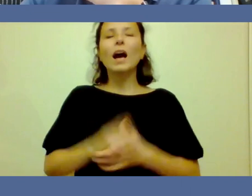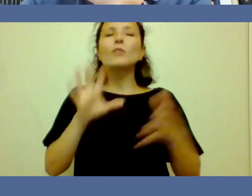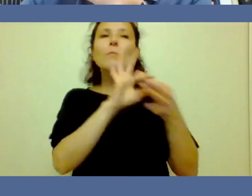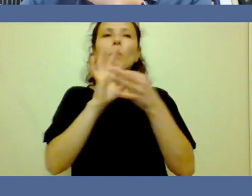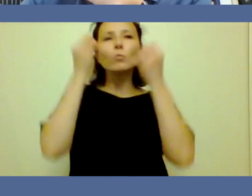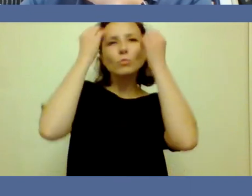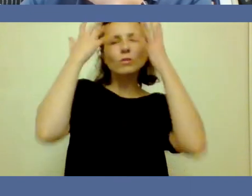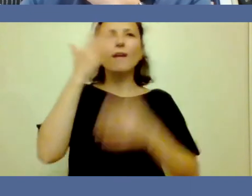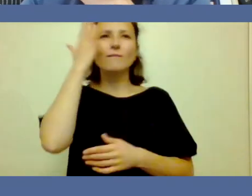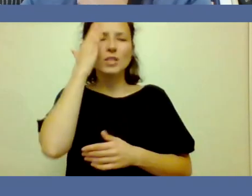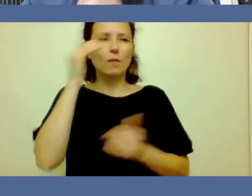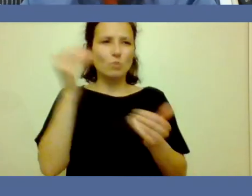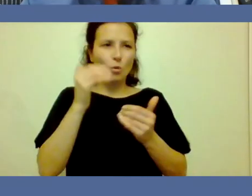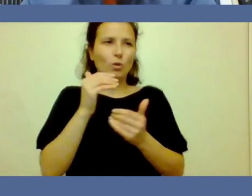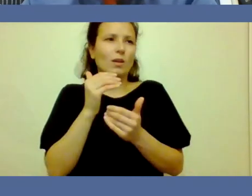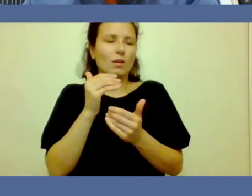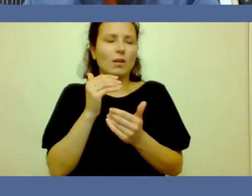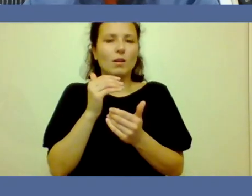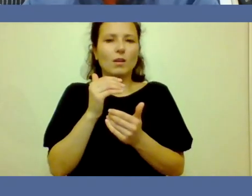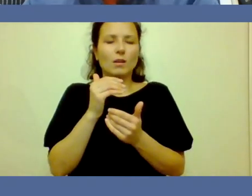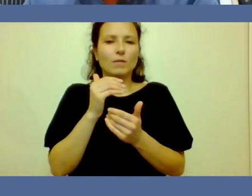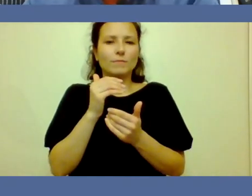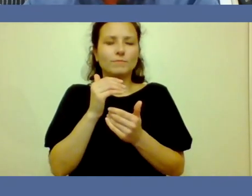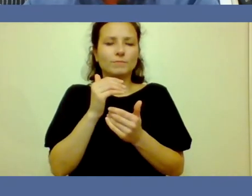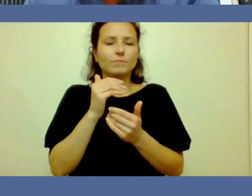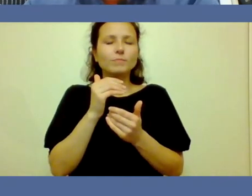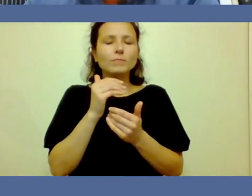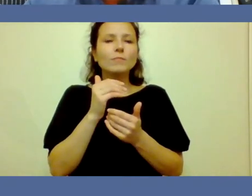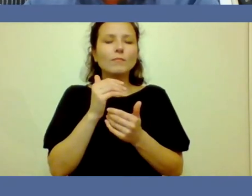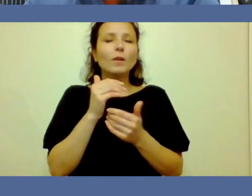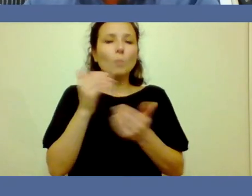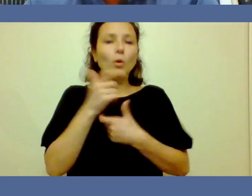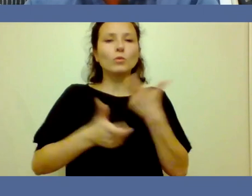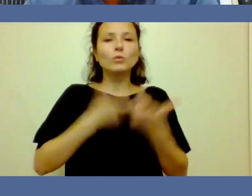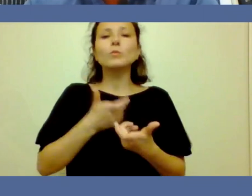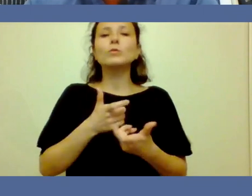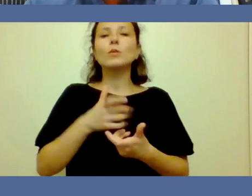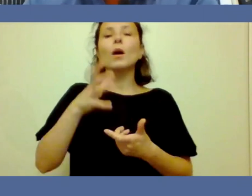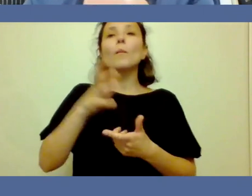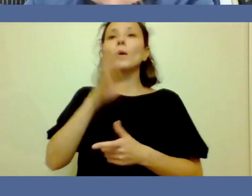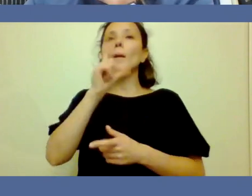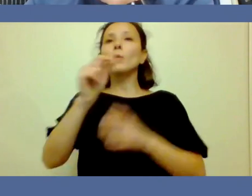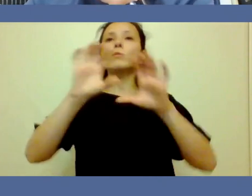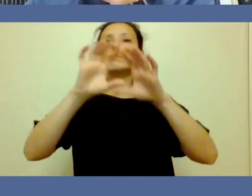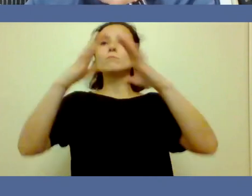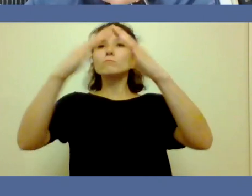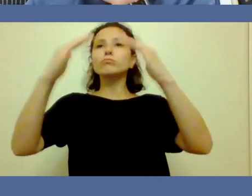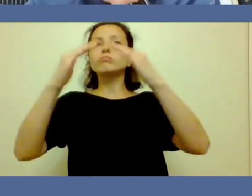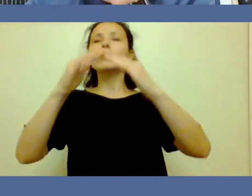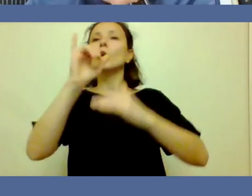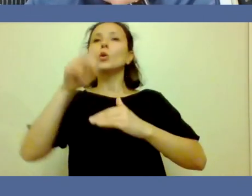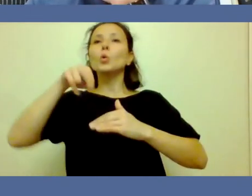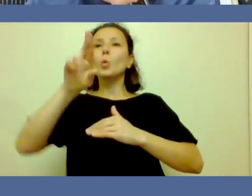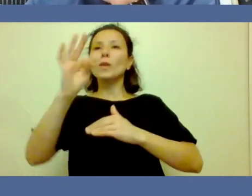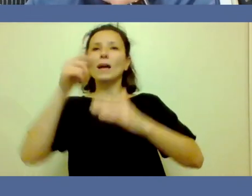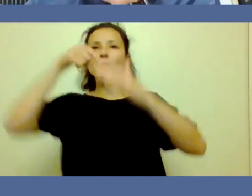to, ponieważ doszłam do jurty, gdzie widziałam rytuał z płucem i